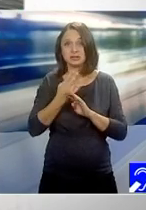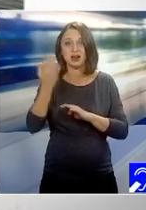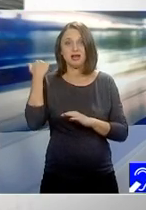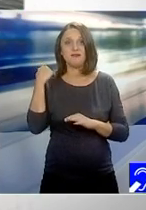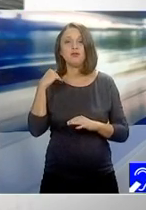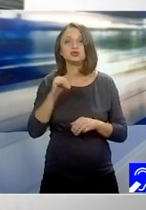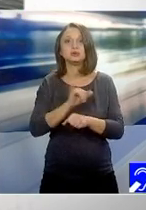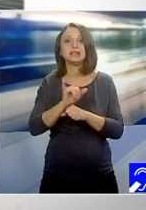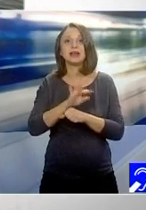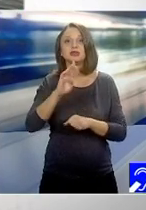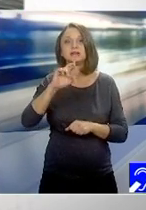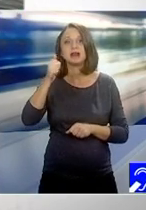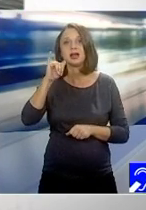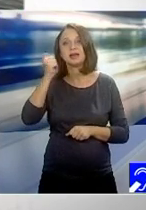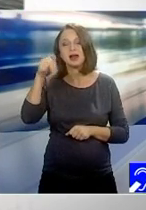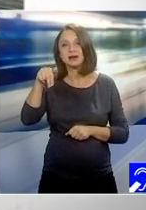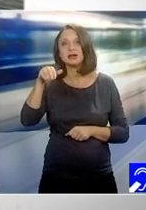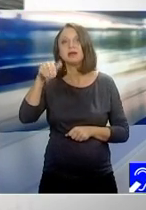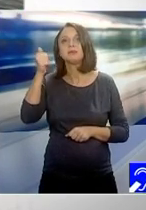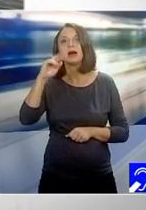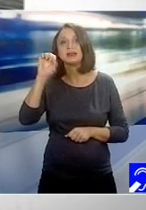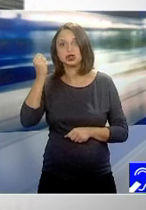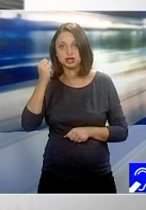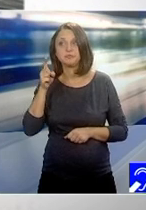Traian Mariș, care a luat